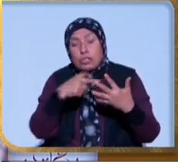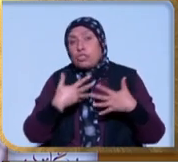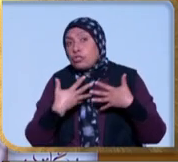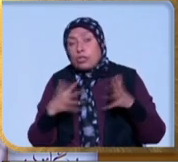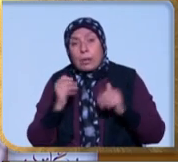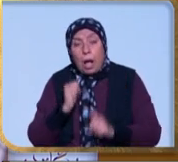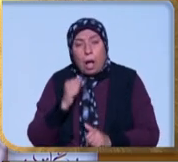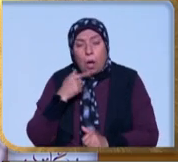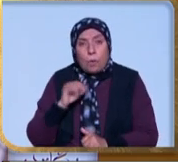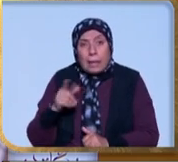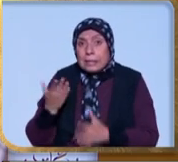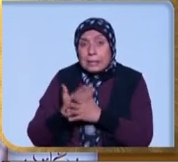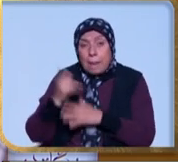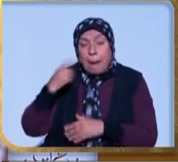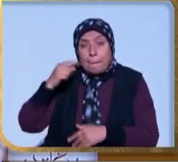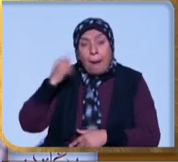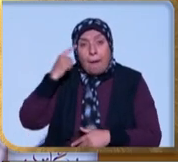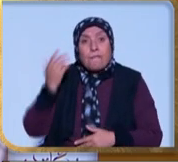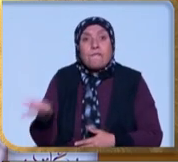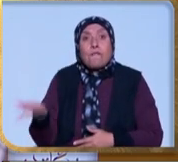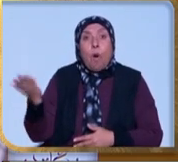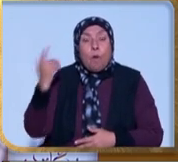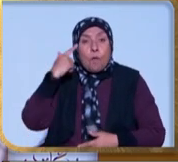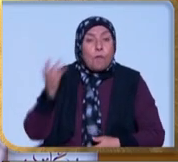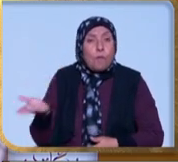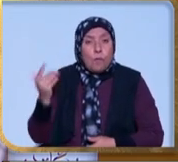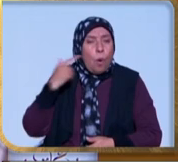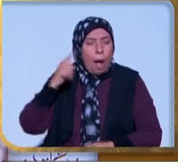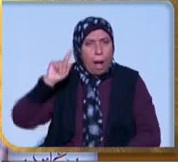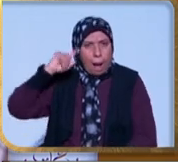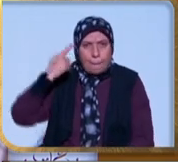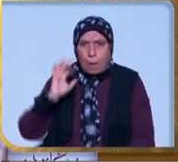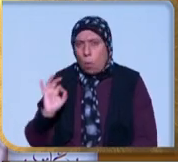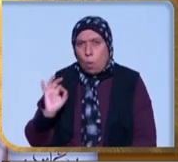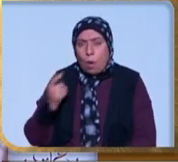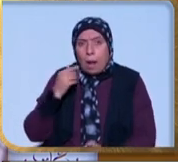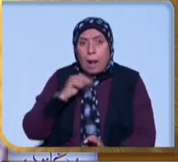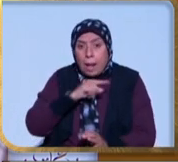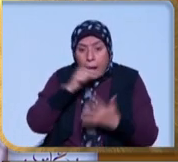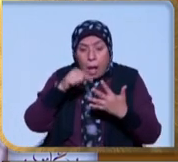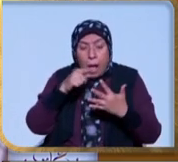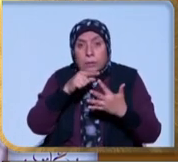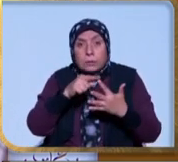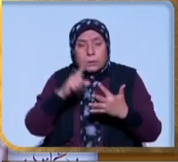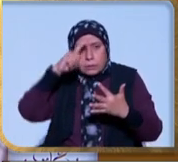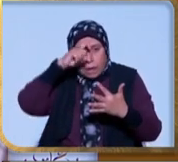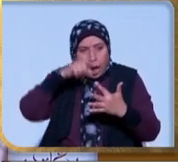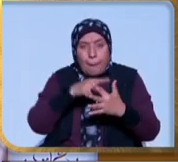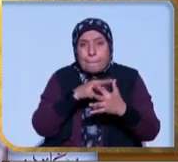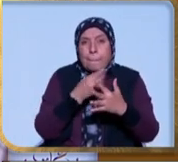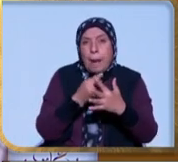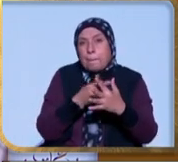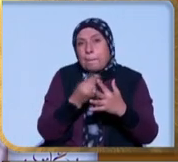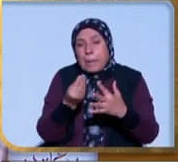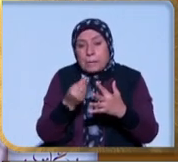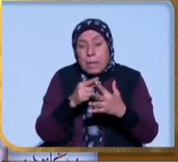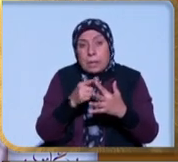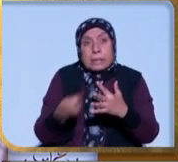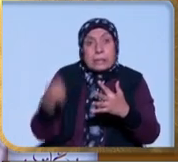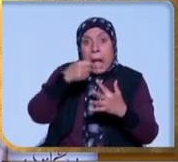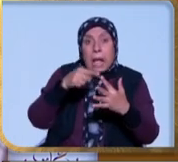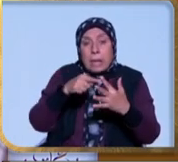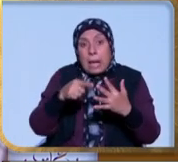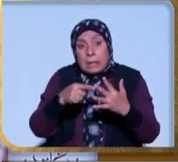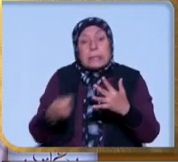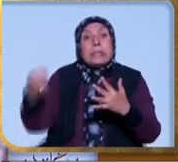له. وكانت الآيات الحقيقة كل آية بتيجي بتكون أصعب من اللي قبلها، يعني كل آية بتيجي بتكون بتزداد